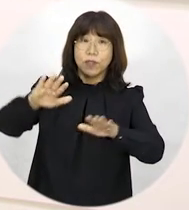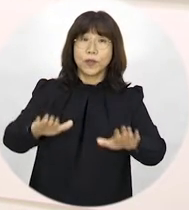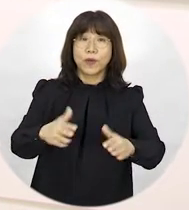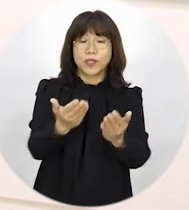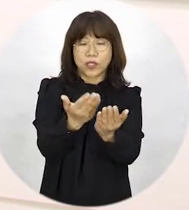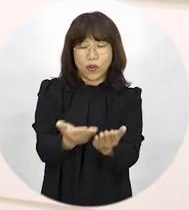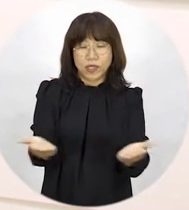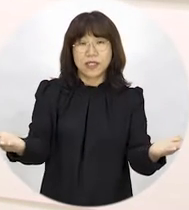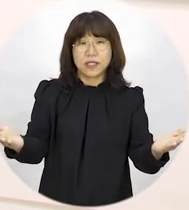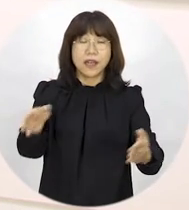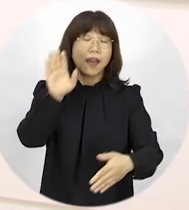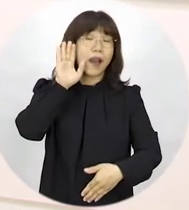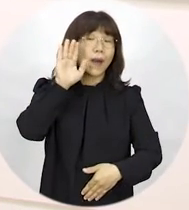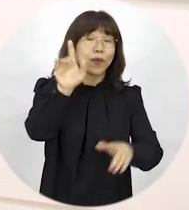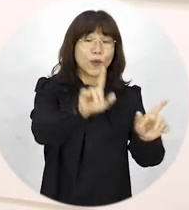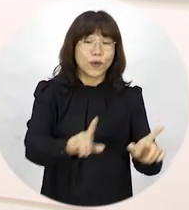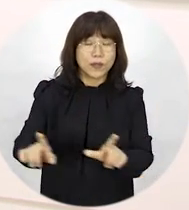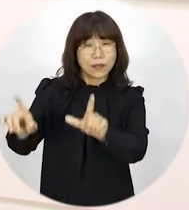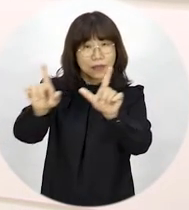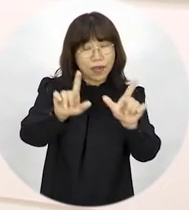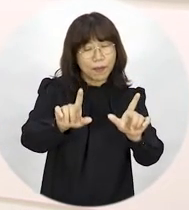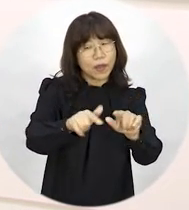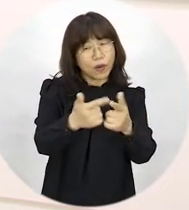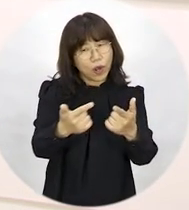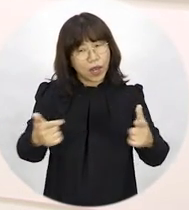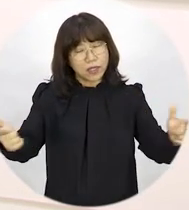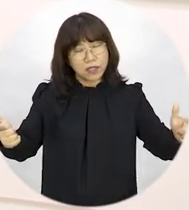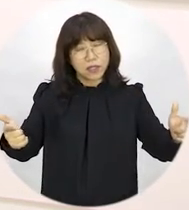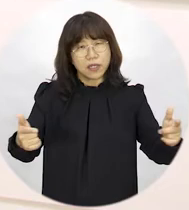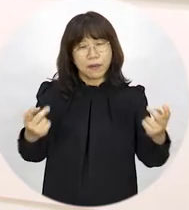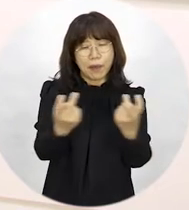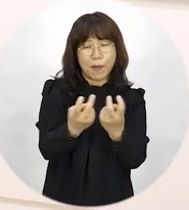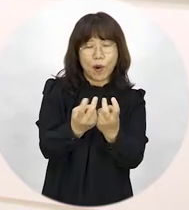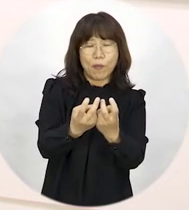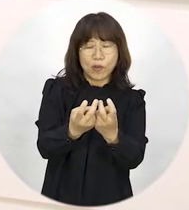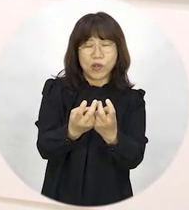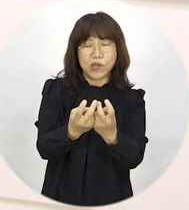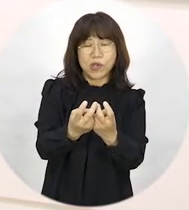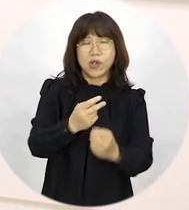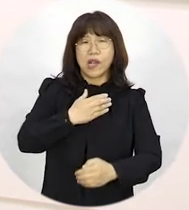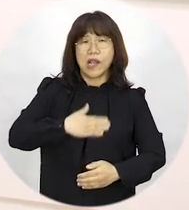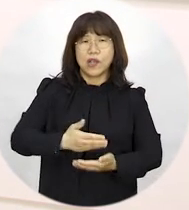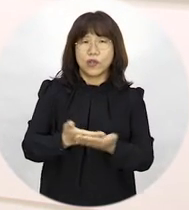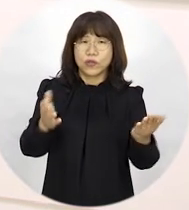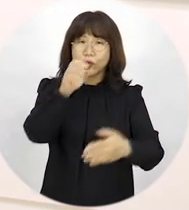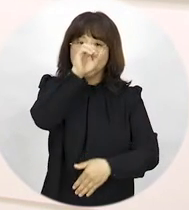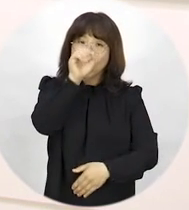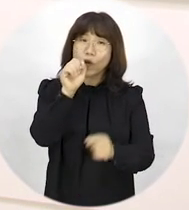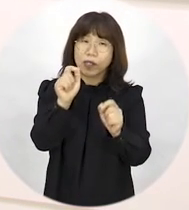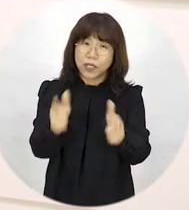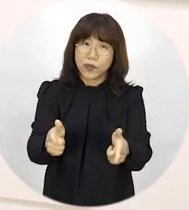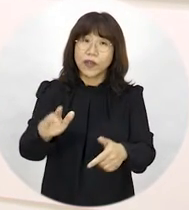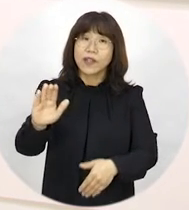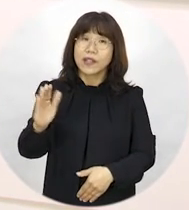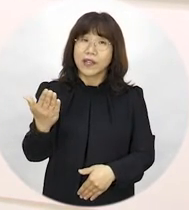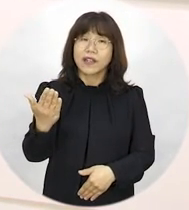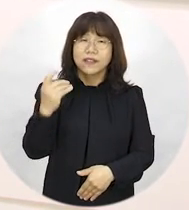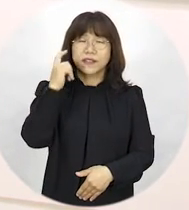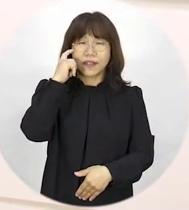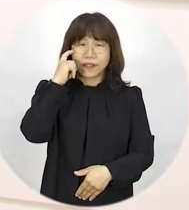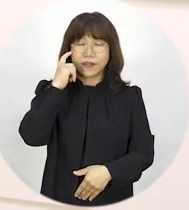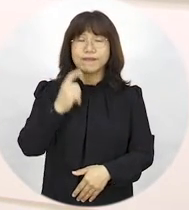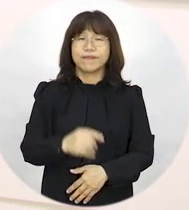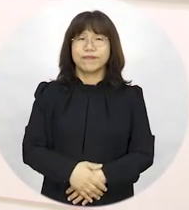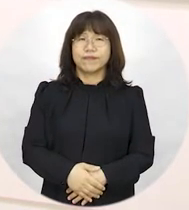이번 전시가 앞으로의 삶의 방식의 방향성을 모색해 볼 수 있는 좋은 계기가 될